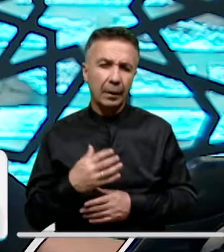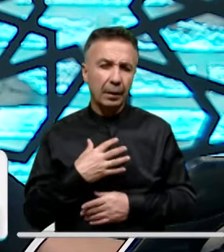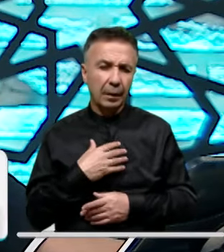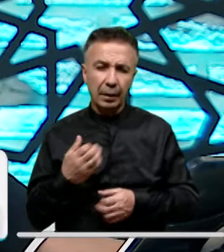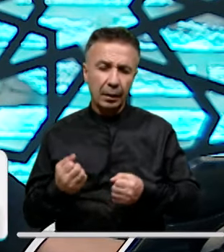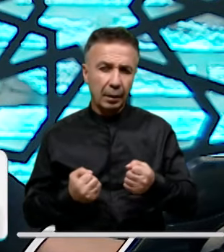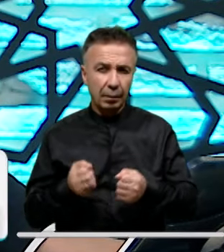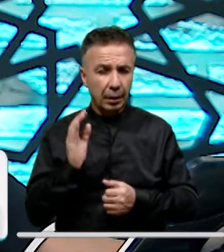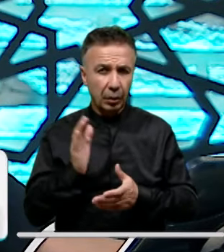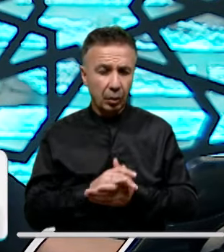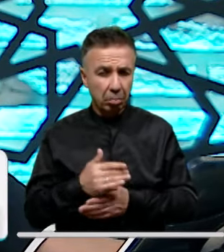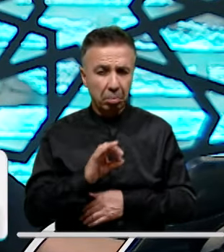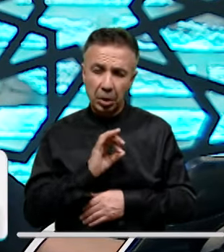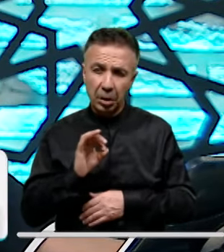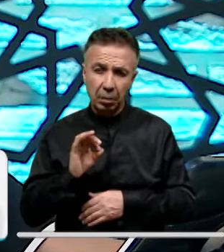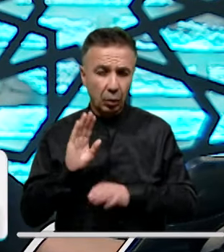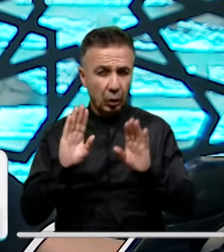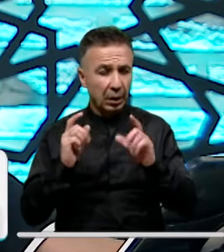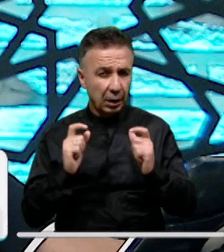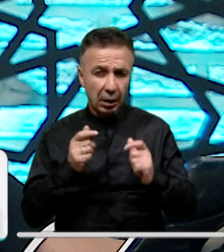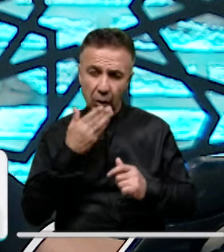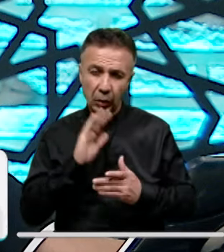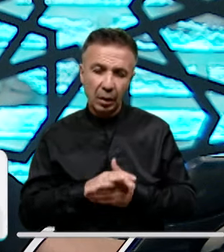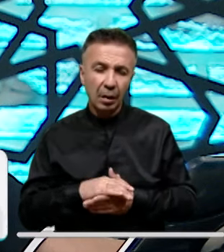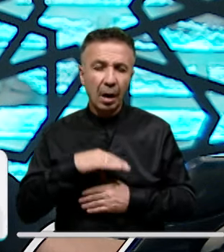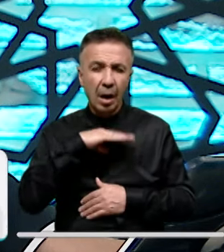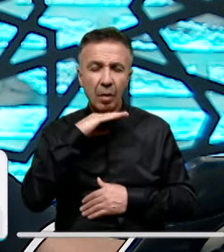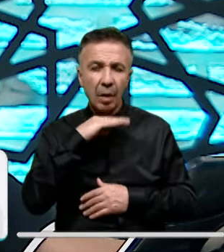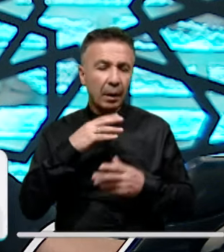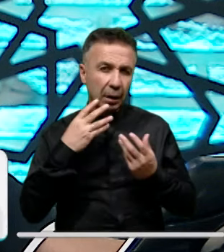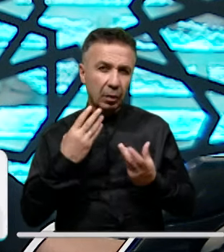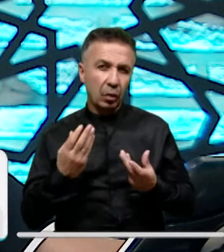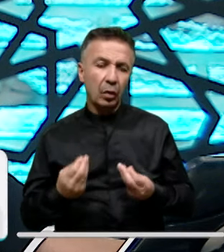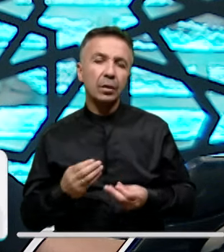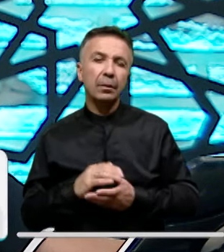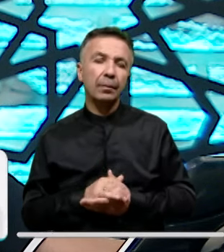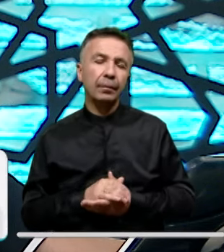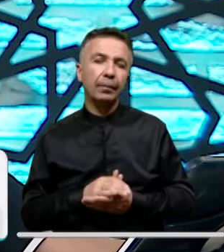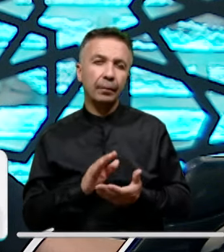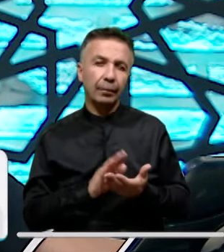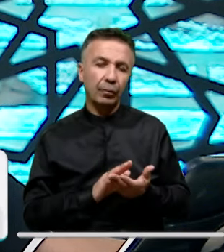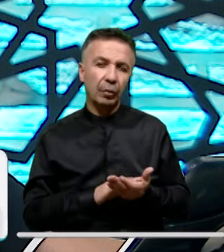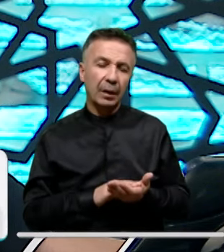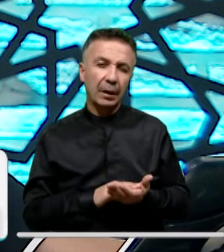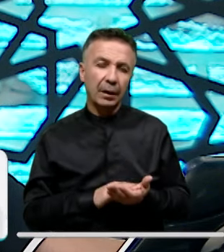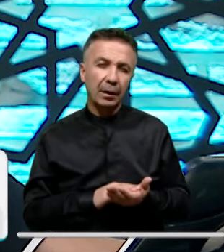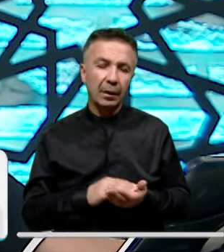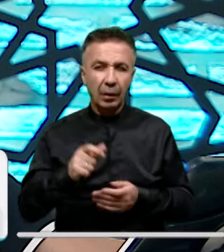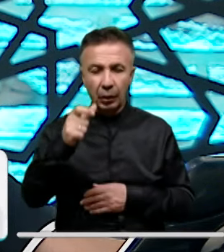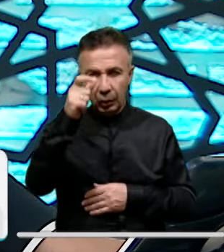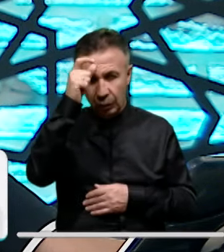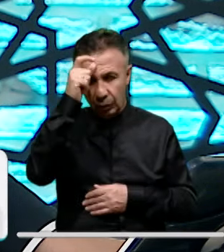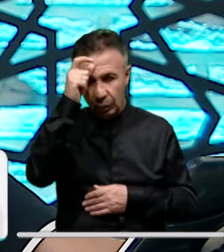arabalarıyla gidiyorlar, hiç mi duracak şeyleri yok falan. Avrupa'da da olsa mübarek topraklar olan Türkiye Cumhuriyeti